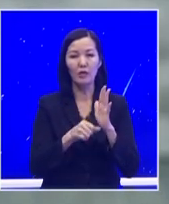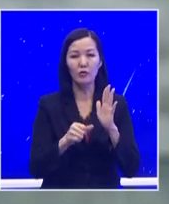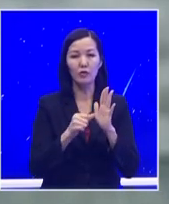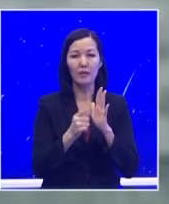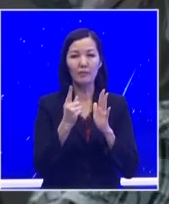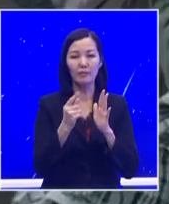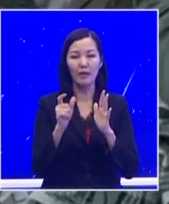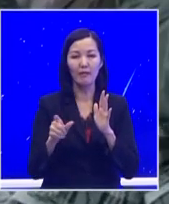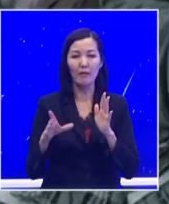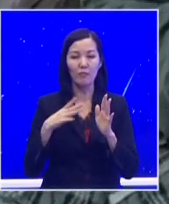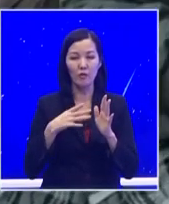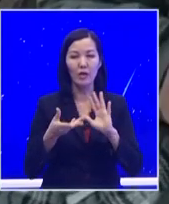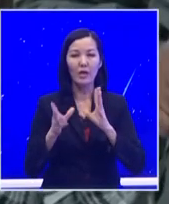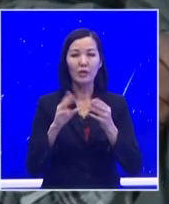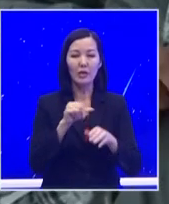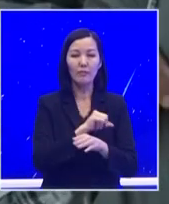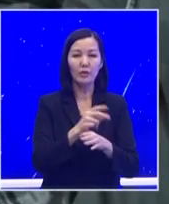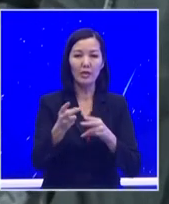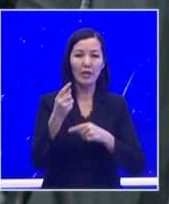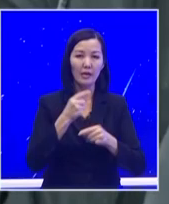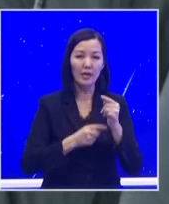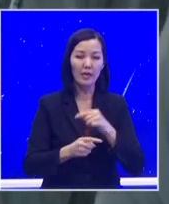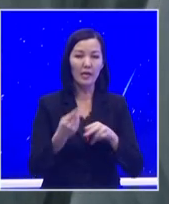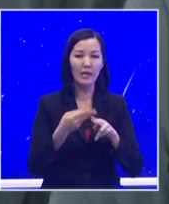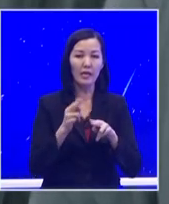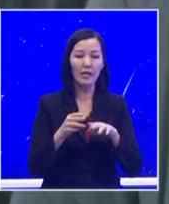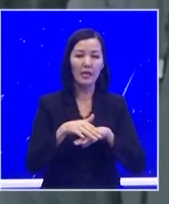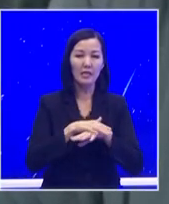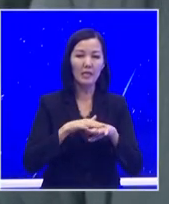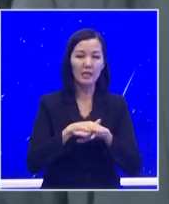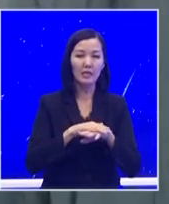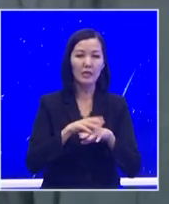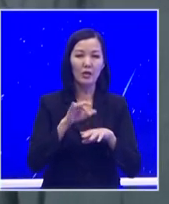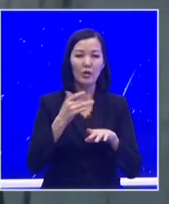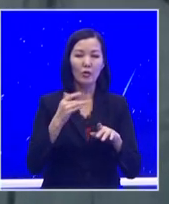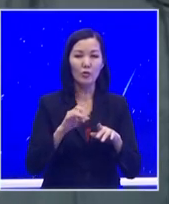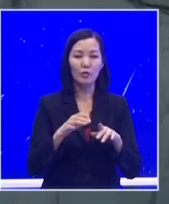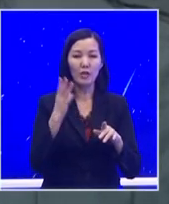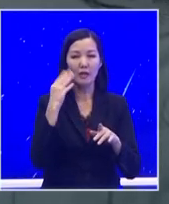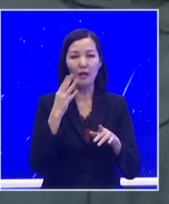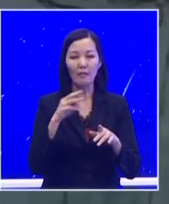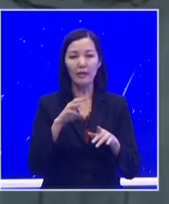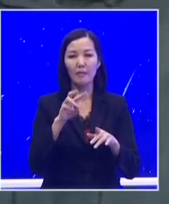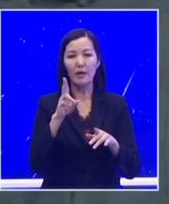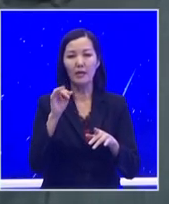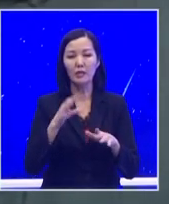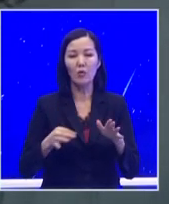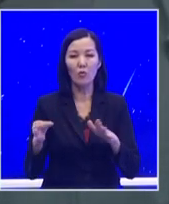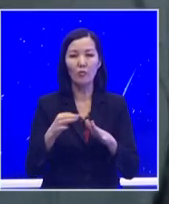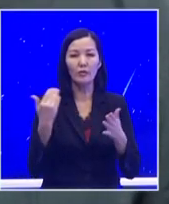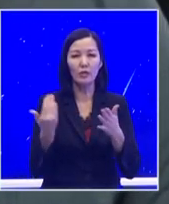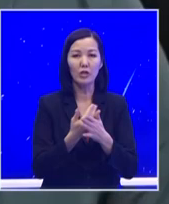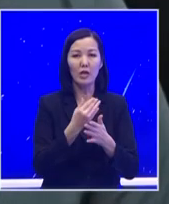17661 адамды құраған. Жалпы шекарасып жеткендер ең тығыз шоғырланған аймақ Түркістан, Алматы, Маңғыстау облыстары мен